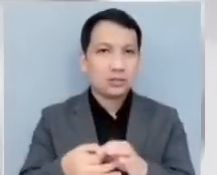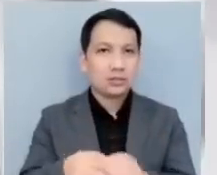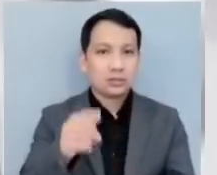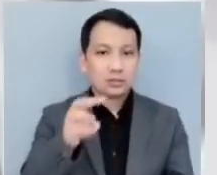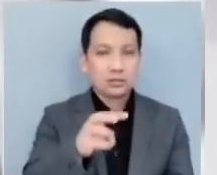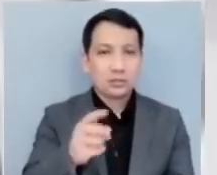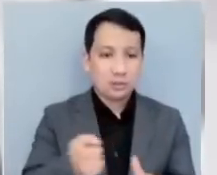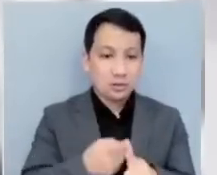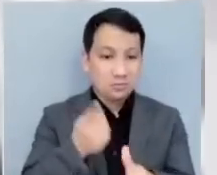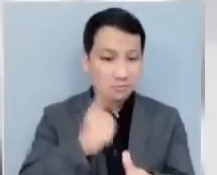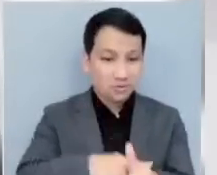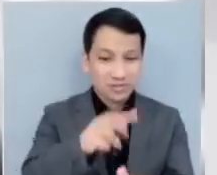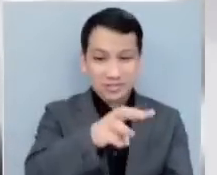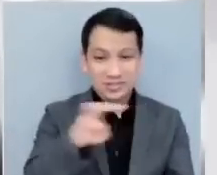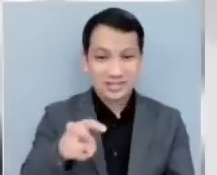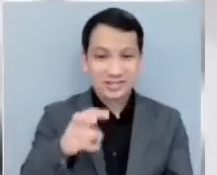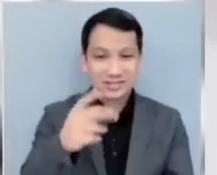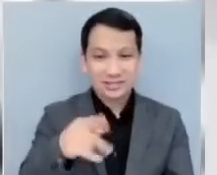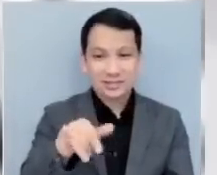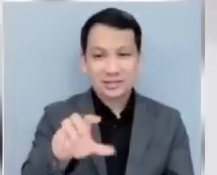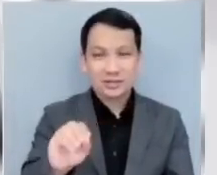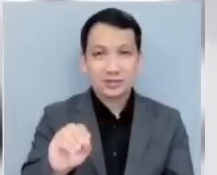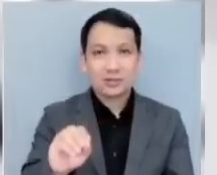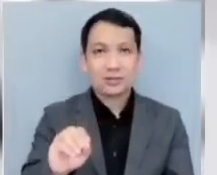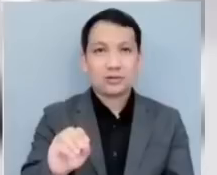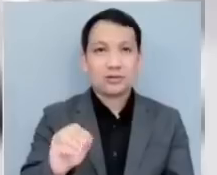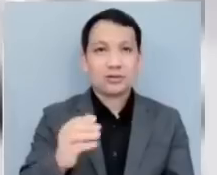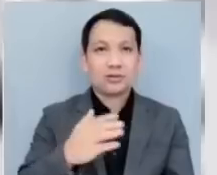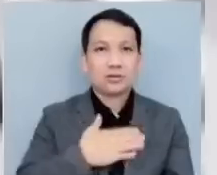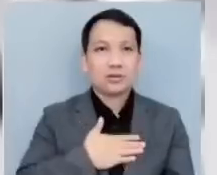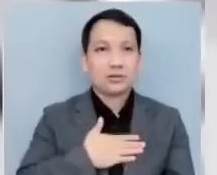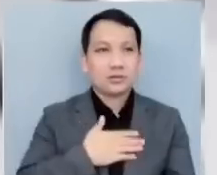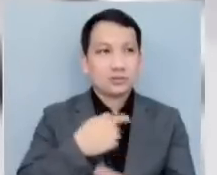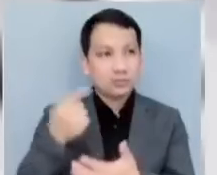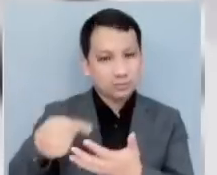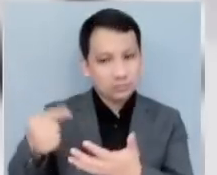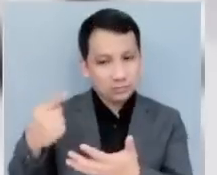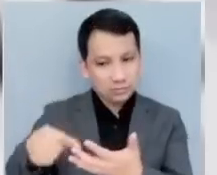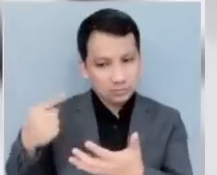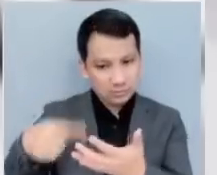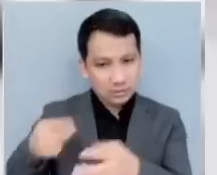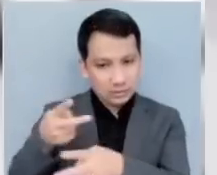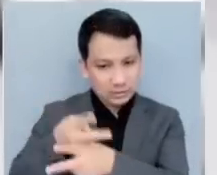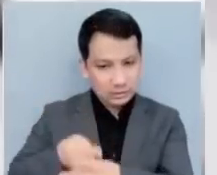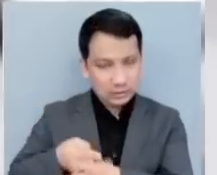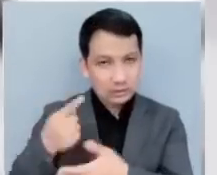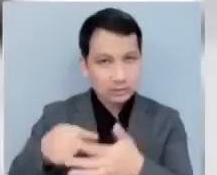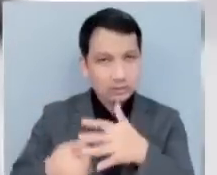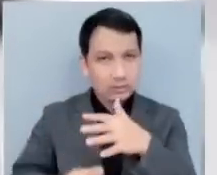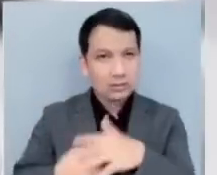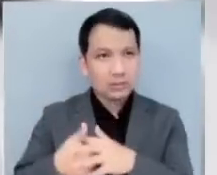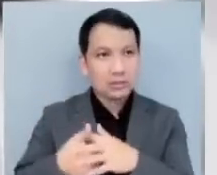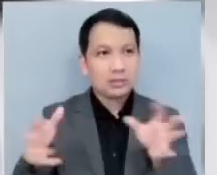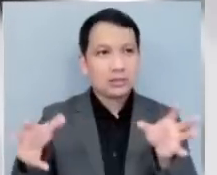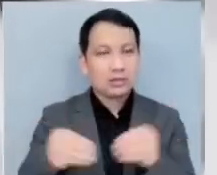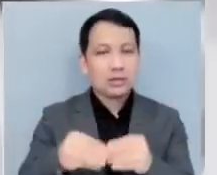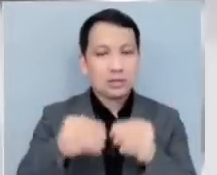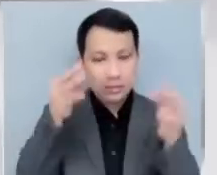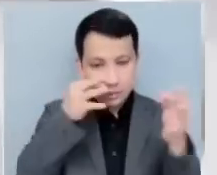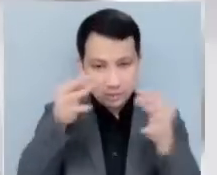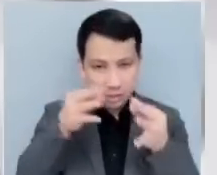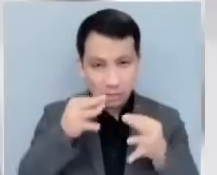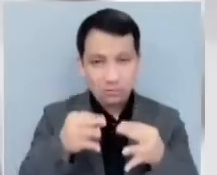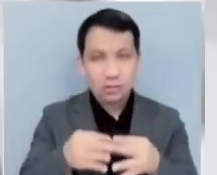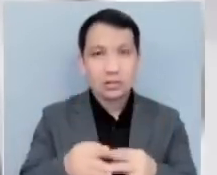kilos and only after my careful examination it was determined that the shabu was in